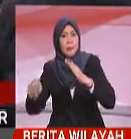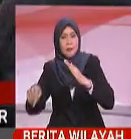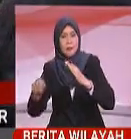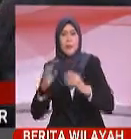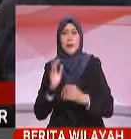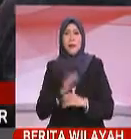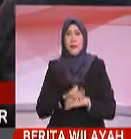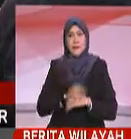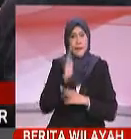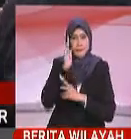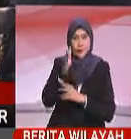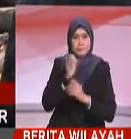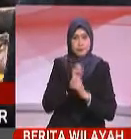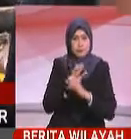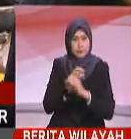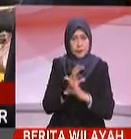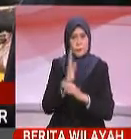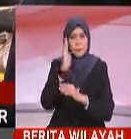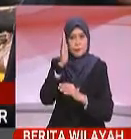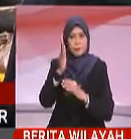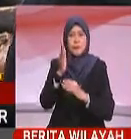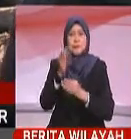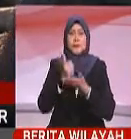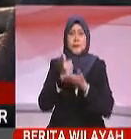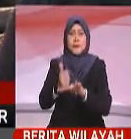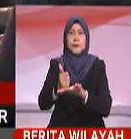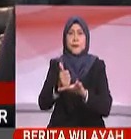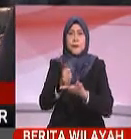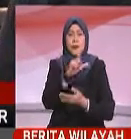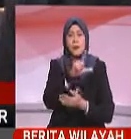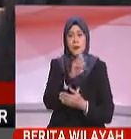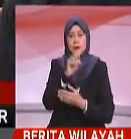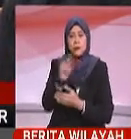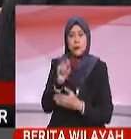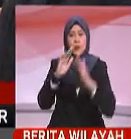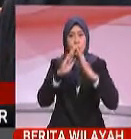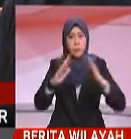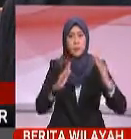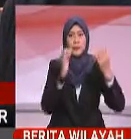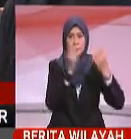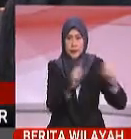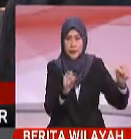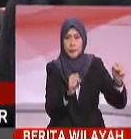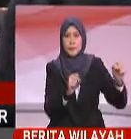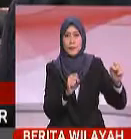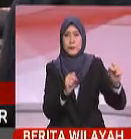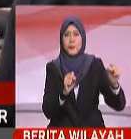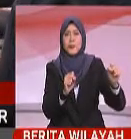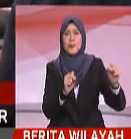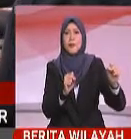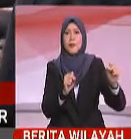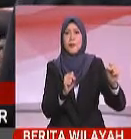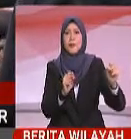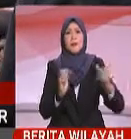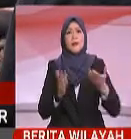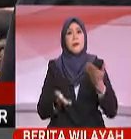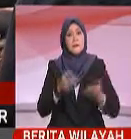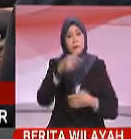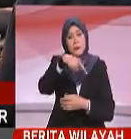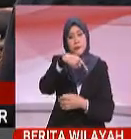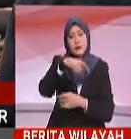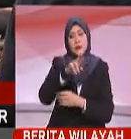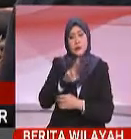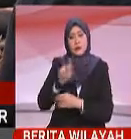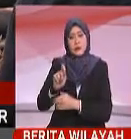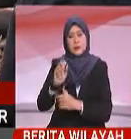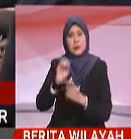akan usahakan sebab memandangkan lot rumah ada, jadi kita akan usahakan rumah sama ada rumah PPRT